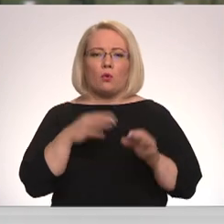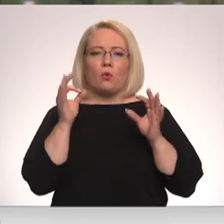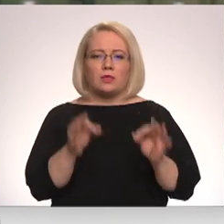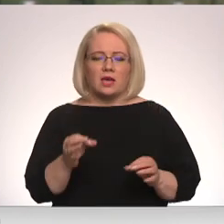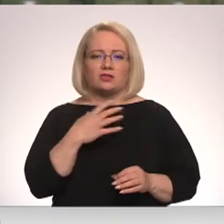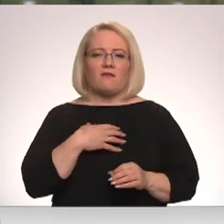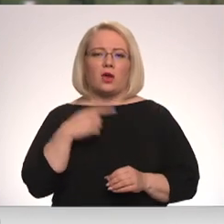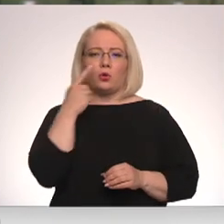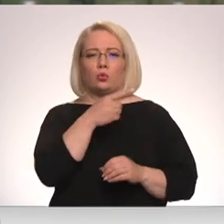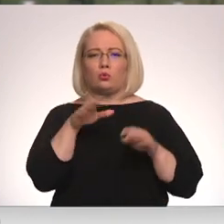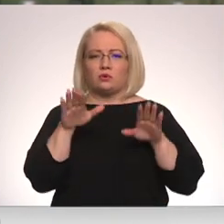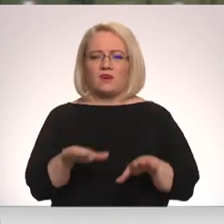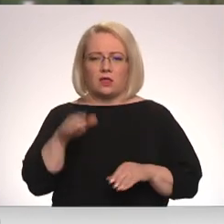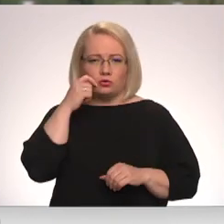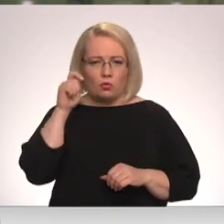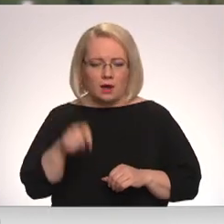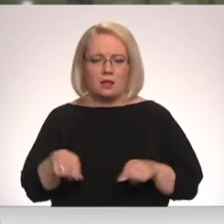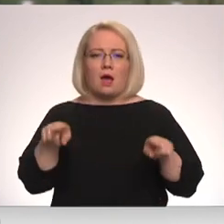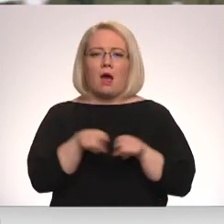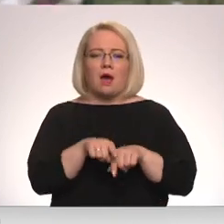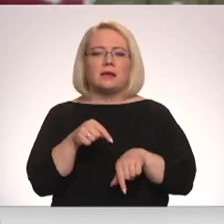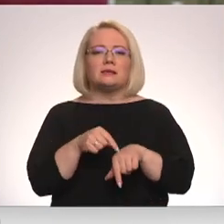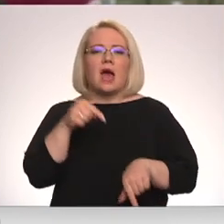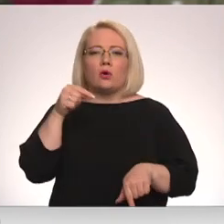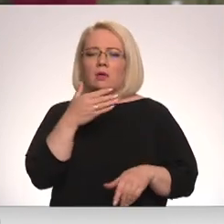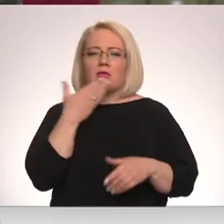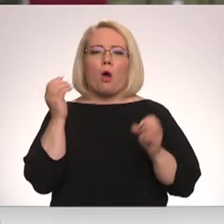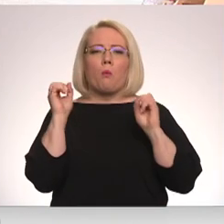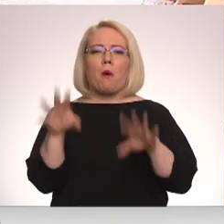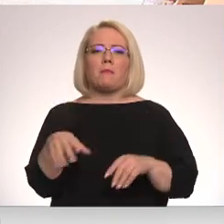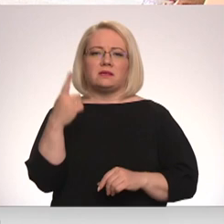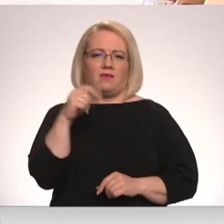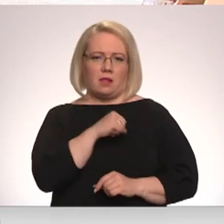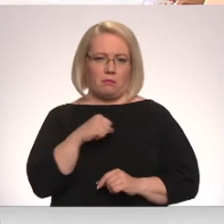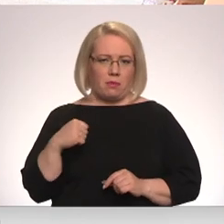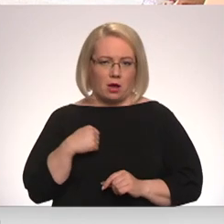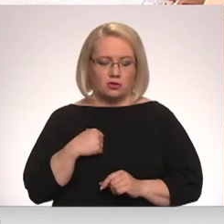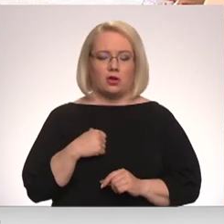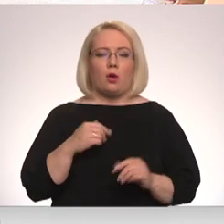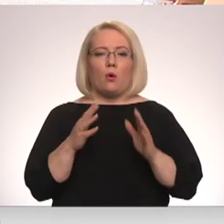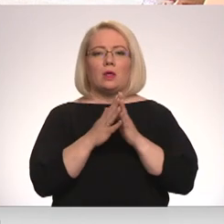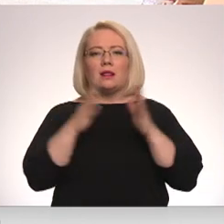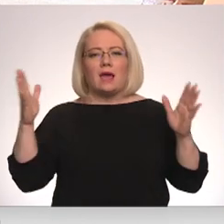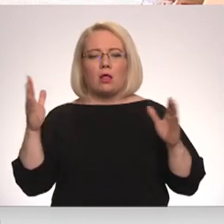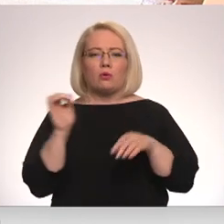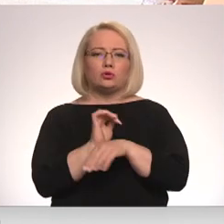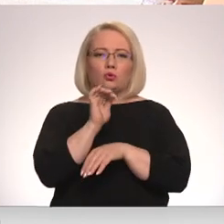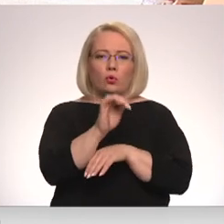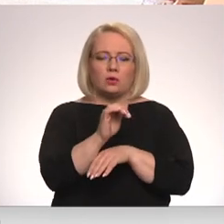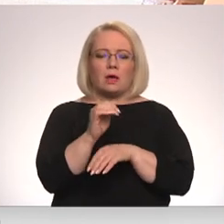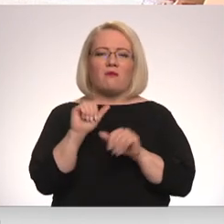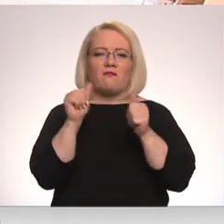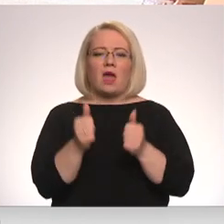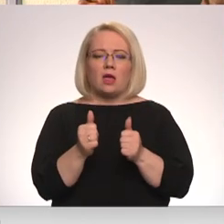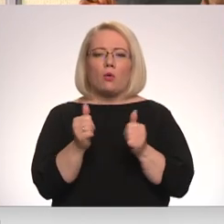gan uz vietas tur vajag, gan arī otrs viņiem vajag šo sajūtu, ka viņi nav palikuši vieni paši. Un lielos sūtījumus veido mazi ziedoņi,